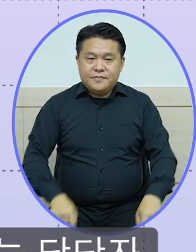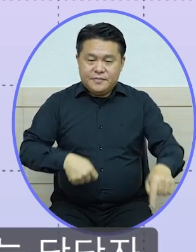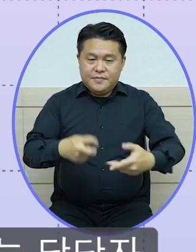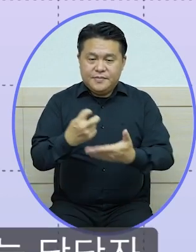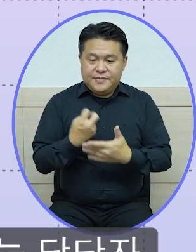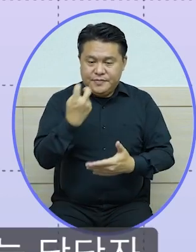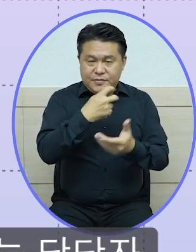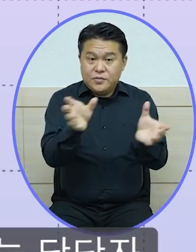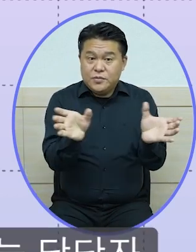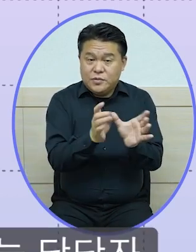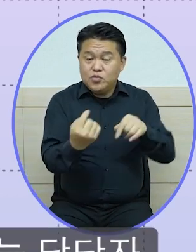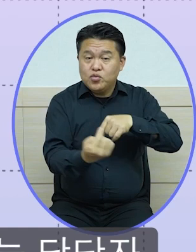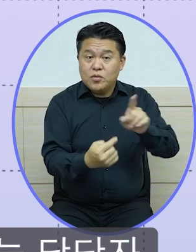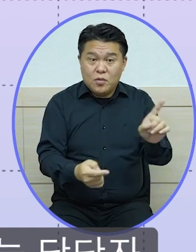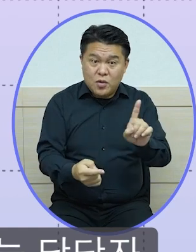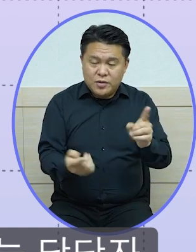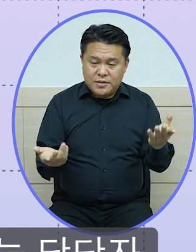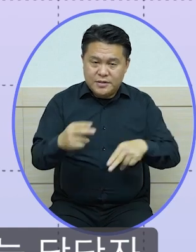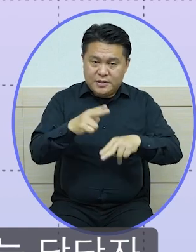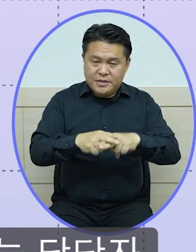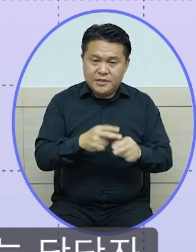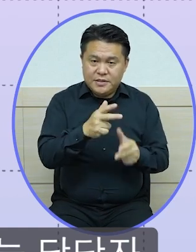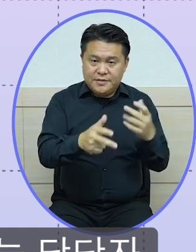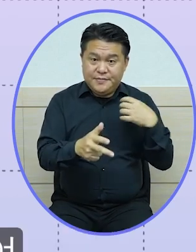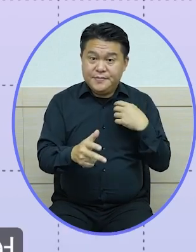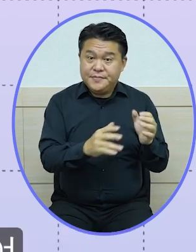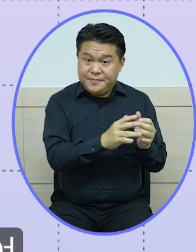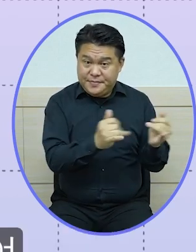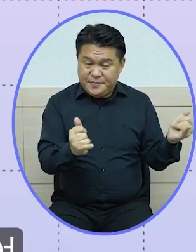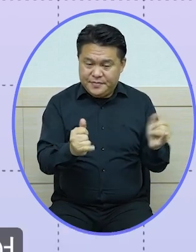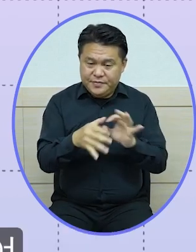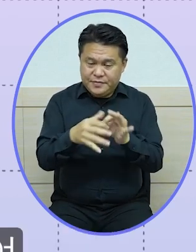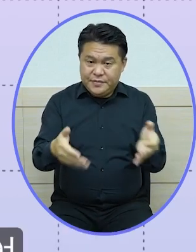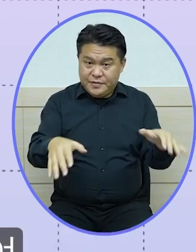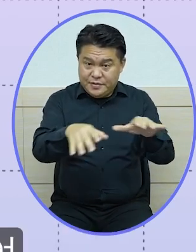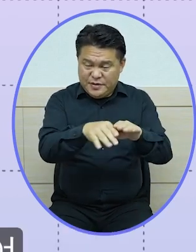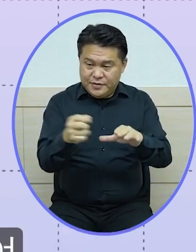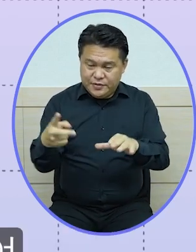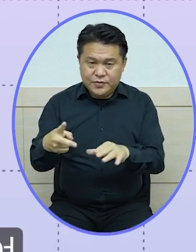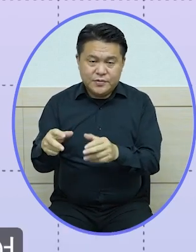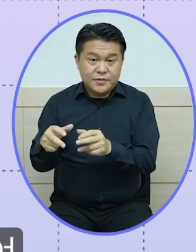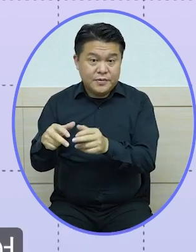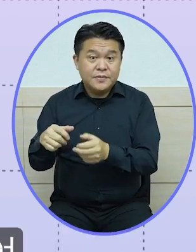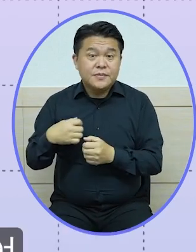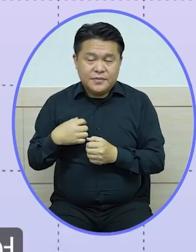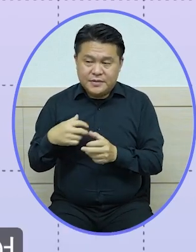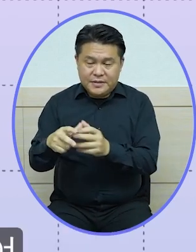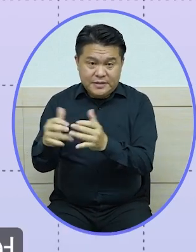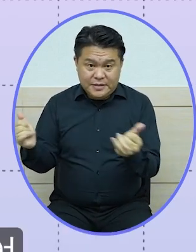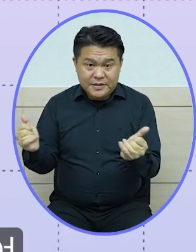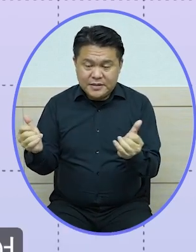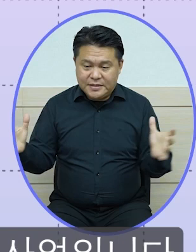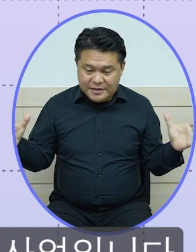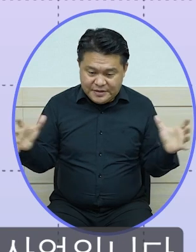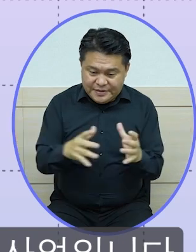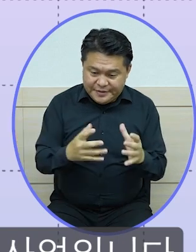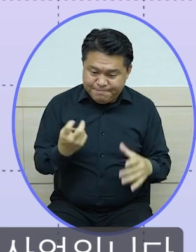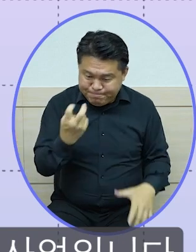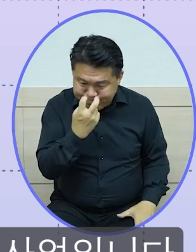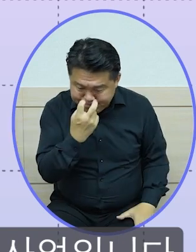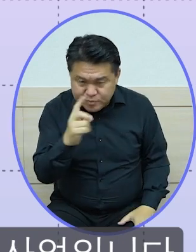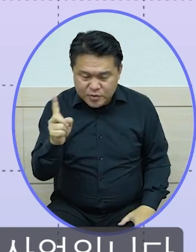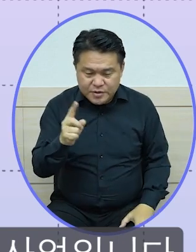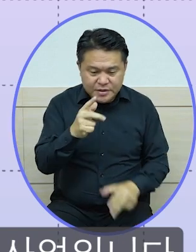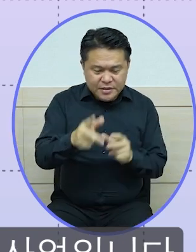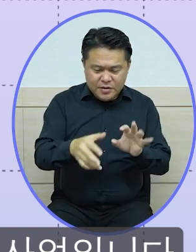정책 모니터링단 운영 사업은 일자리 사업을 수행하는 담당자, 유관기관, 당사자로 모니터링단을 구성하여 사업에